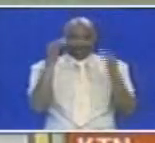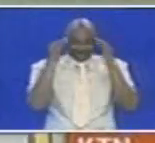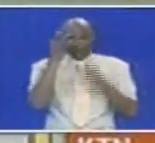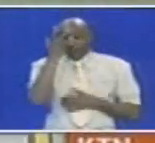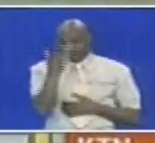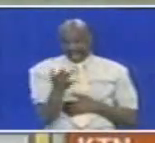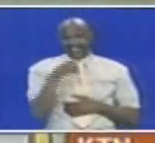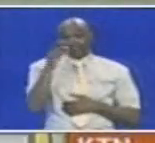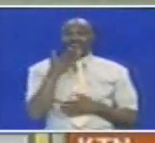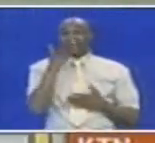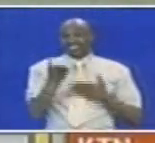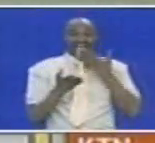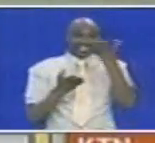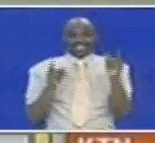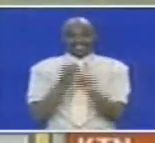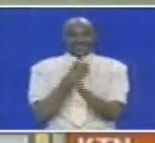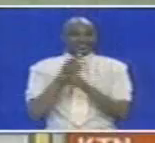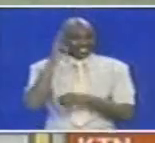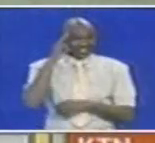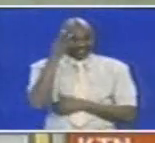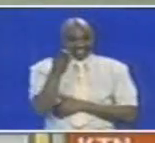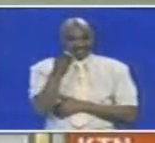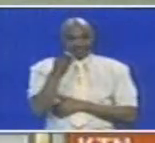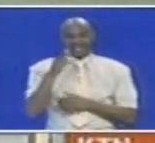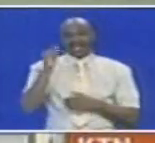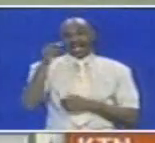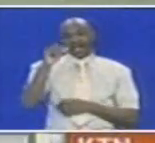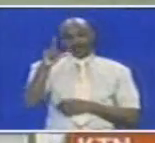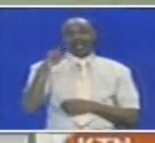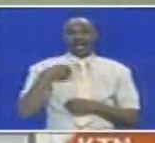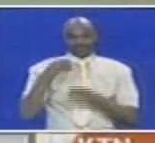na majibu waliotoa washukiwa hao. Karondere ana taarifa